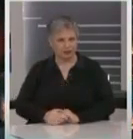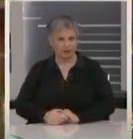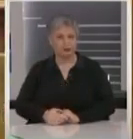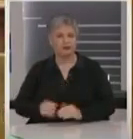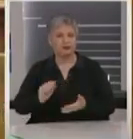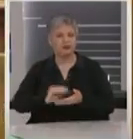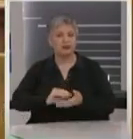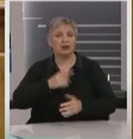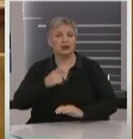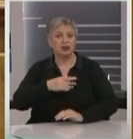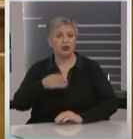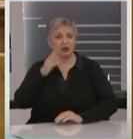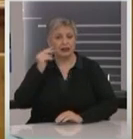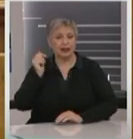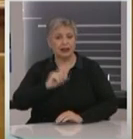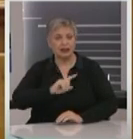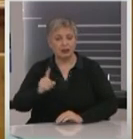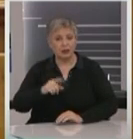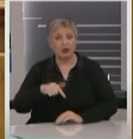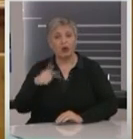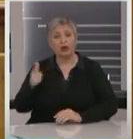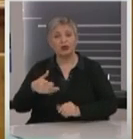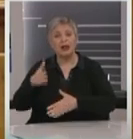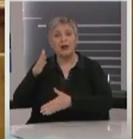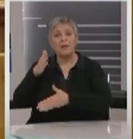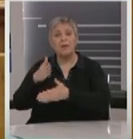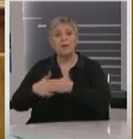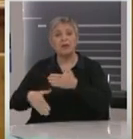μην ξεχνάτε ότι πάνω από τους μισούς δικαστές